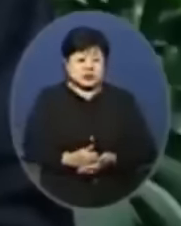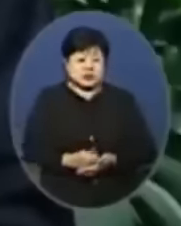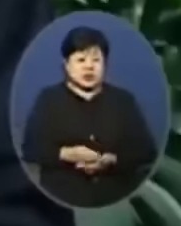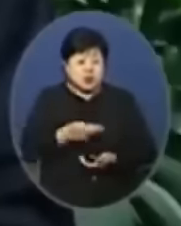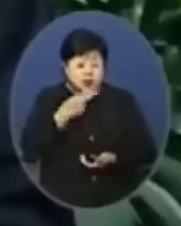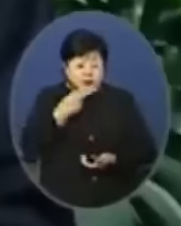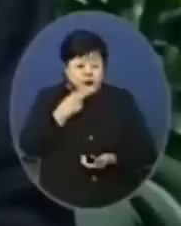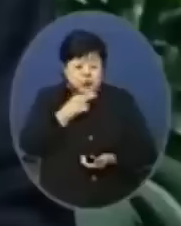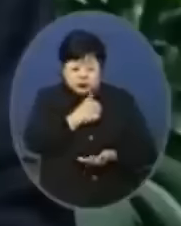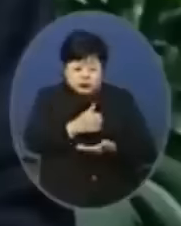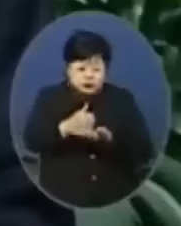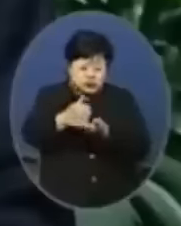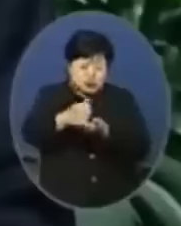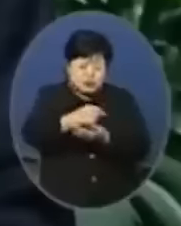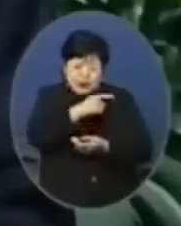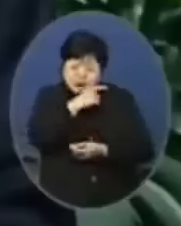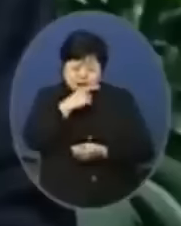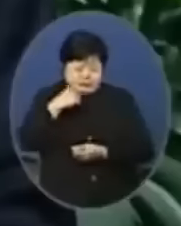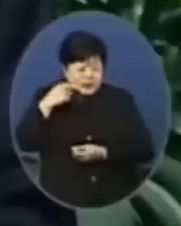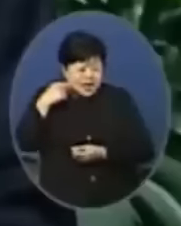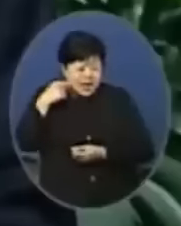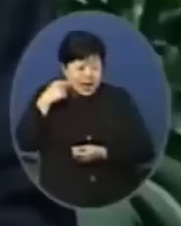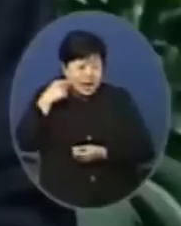않은 주님의 짙은 그 피가